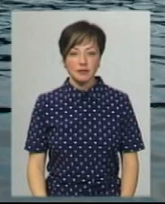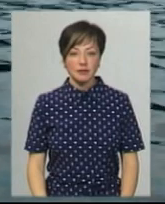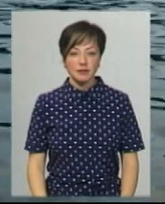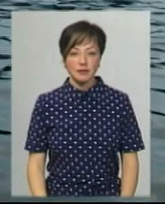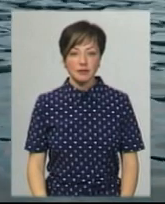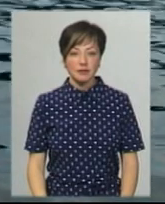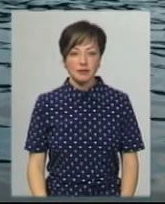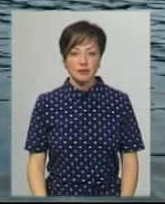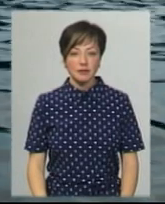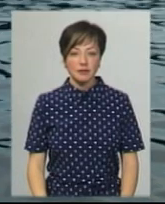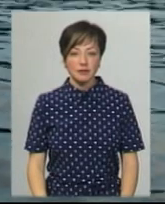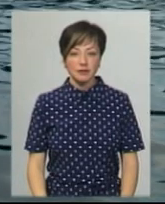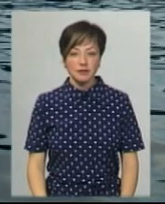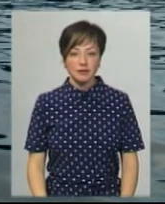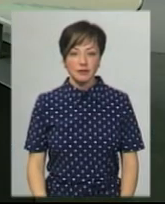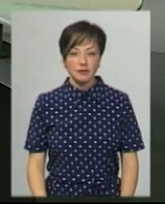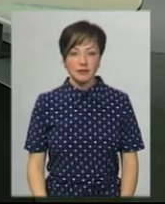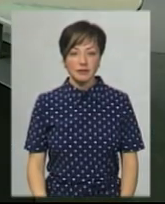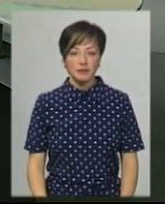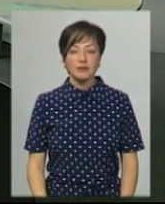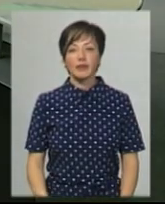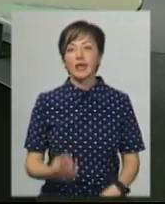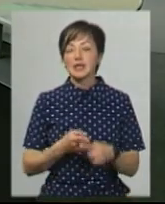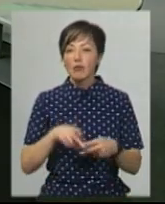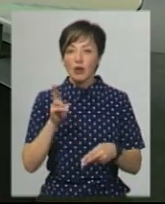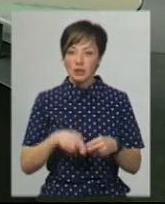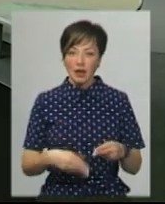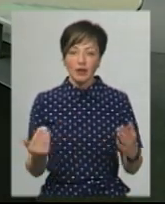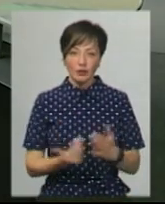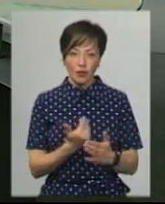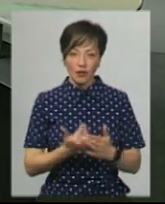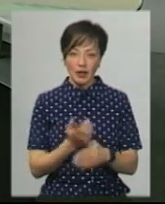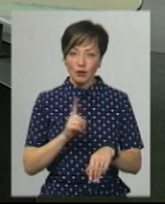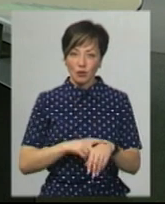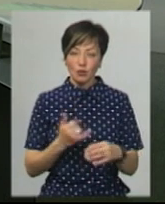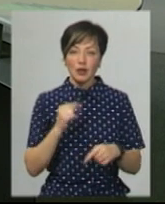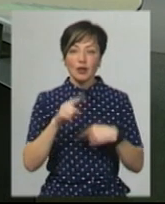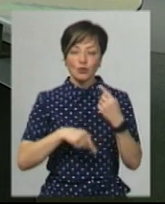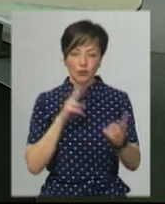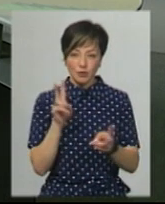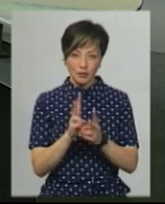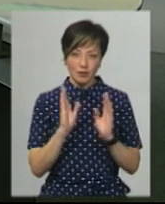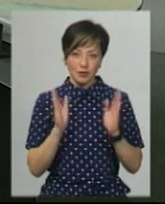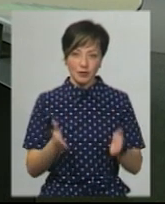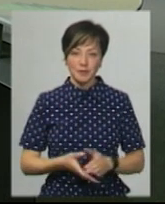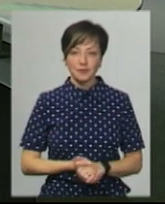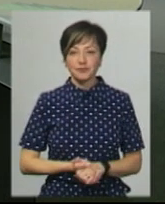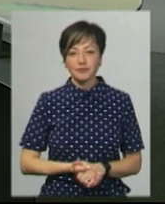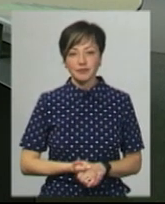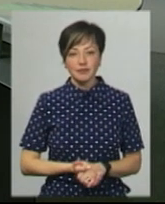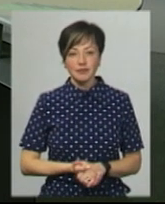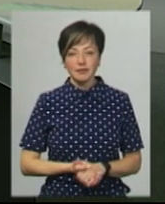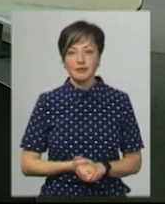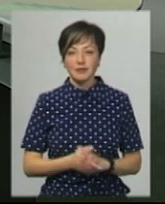новини на Суспільному, Хмельниччина. Це була остання інформація на цю годину. Наступний випуск новин дивіться о 20